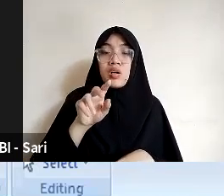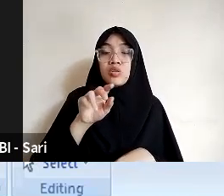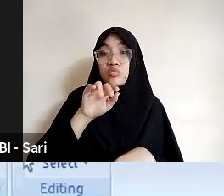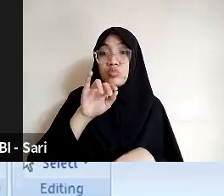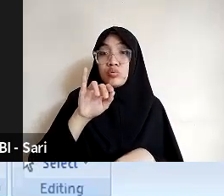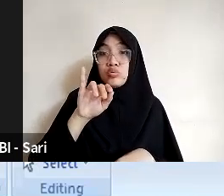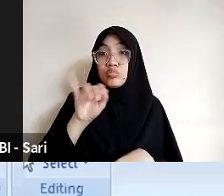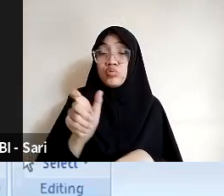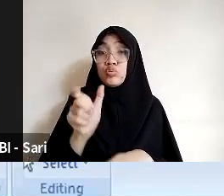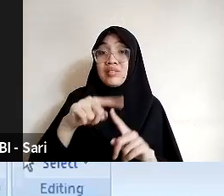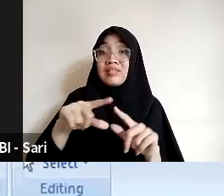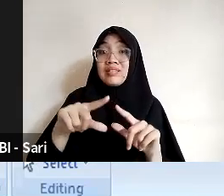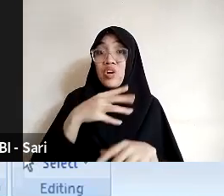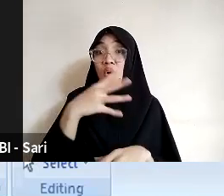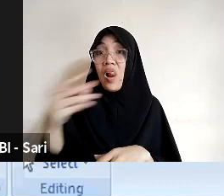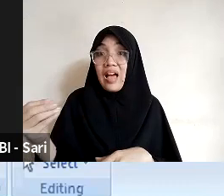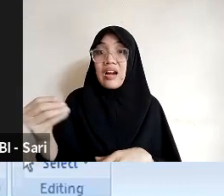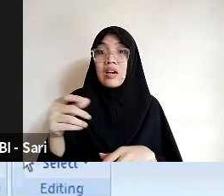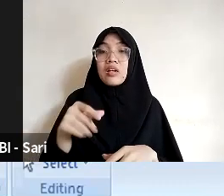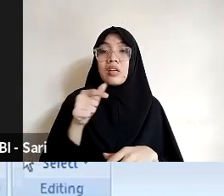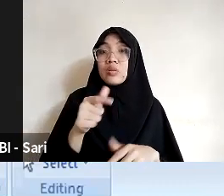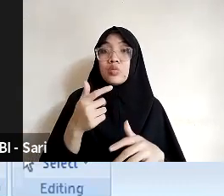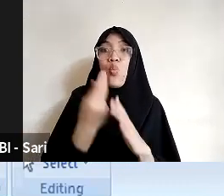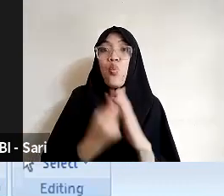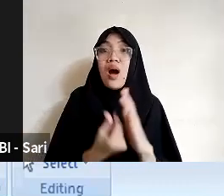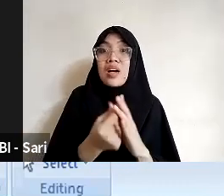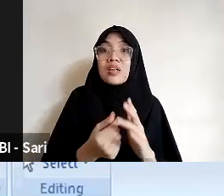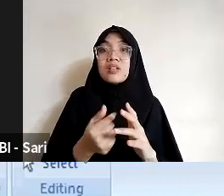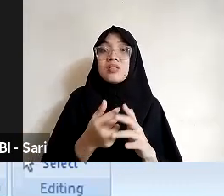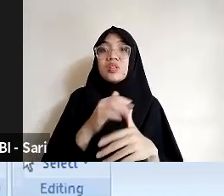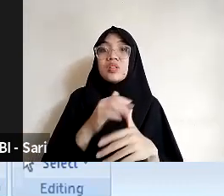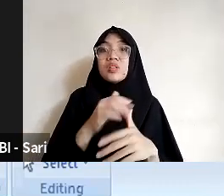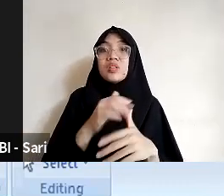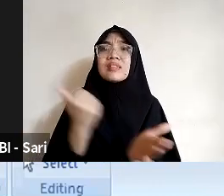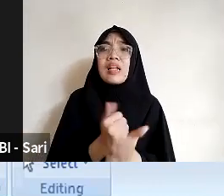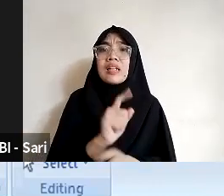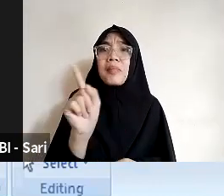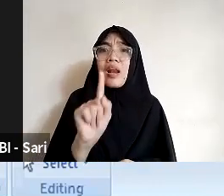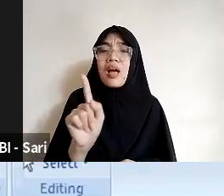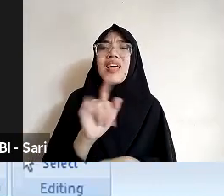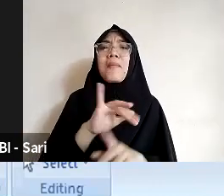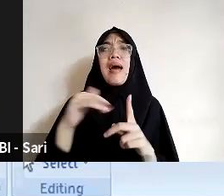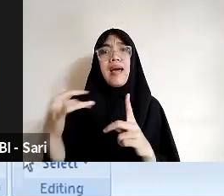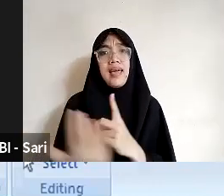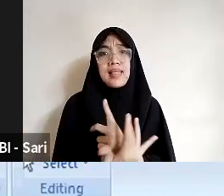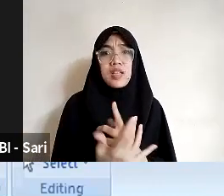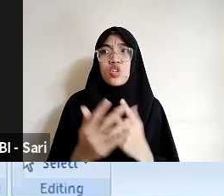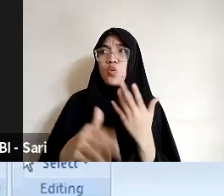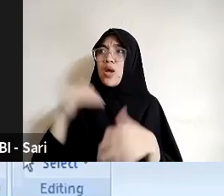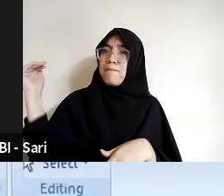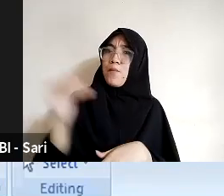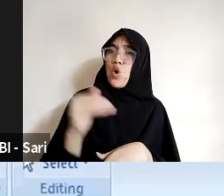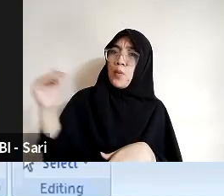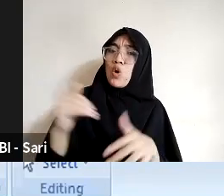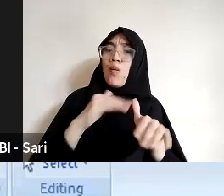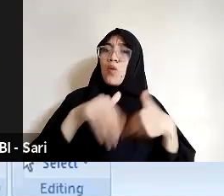bukan duit siapa-siapa, itu duitnya rakyat yang kemudian harus digunakan untuk mengimpor produksi